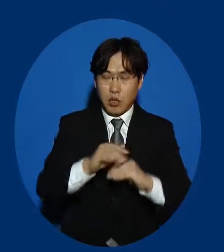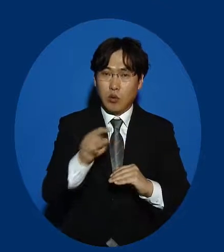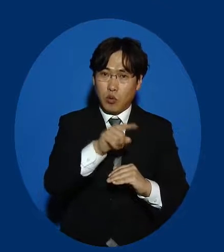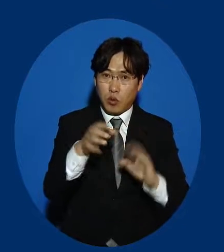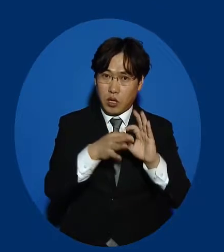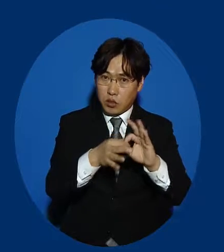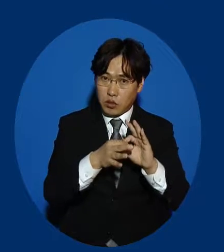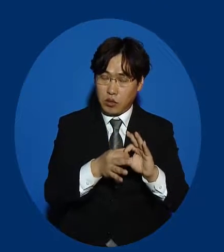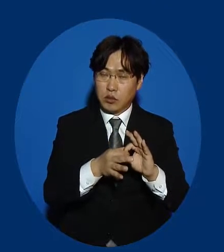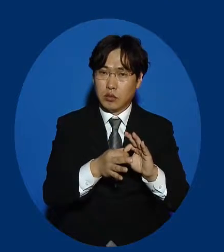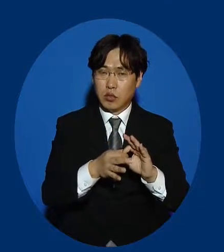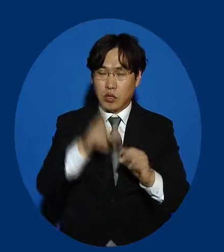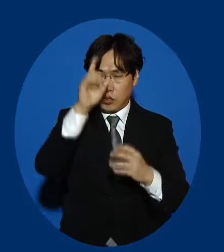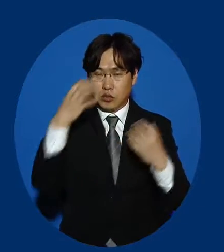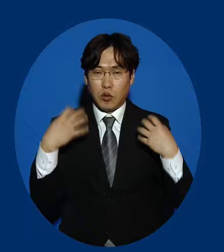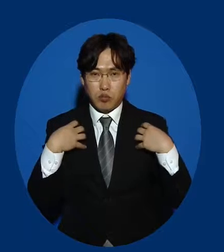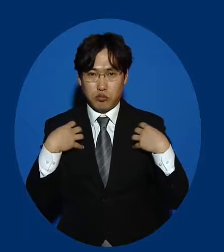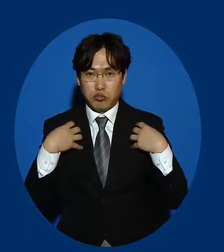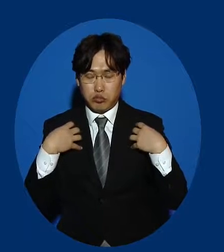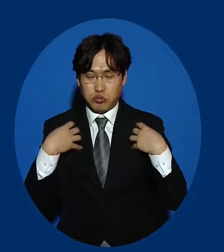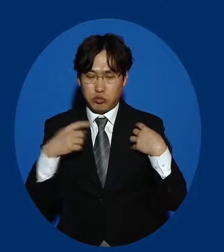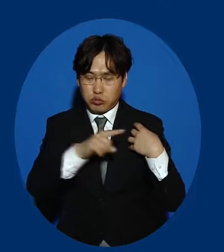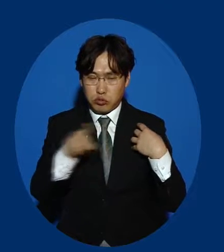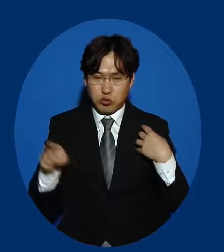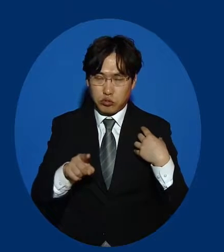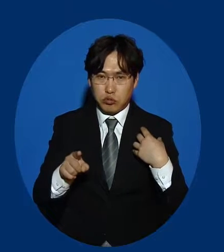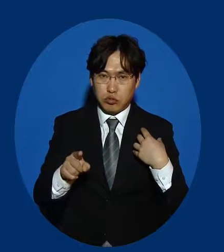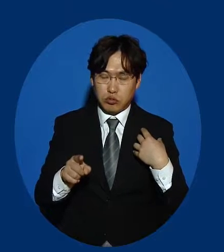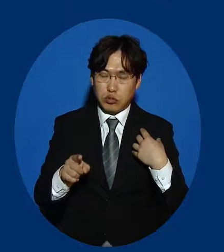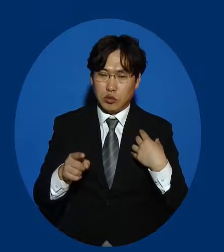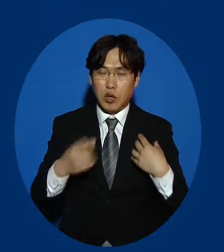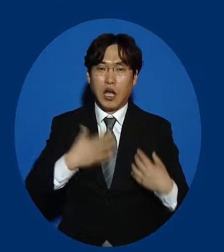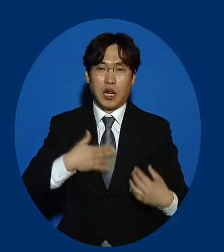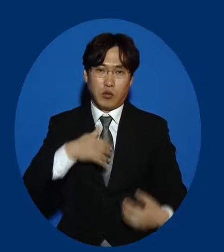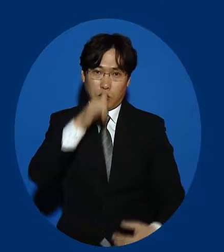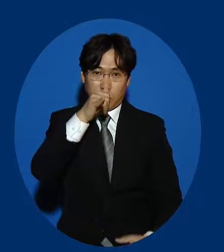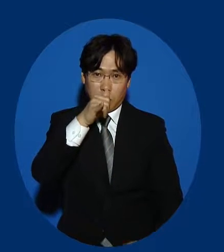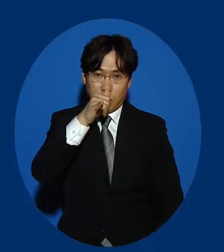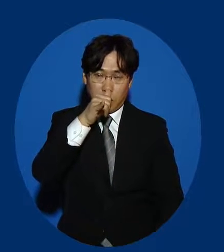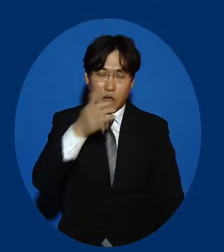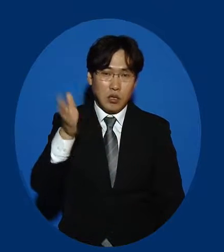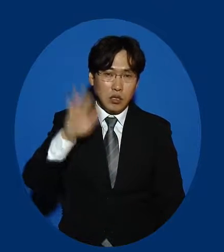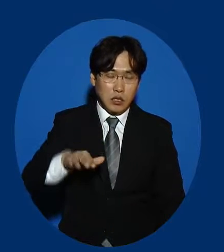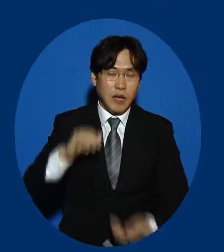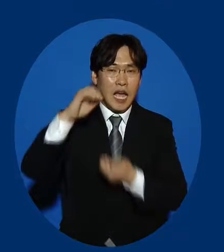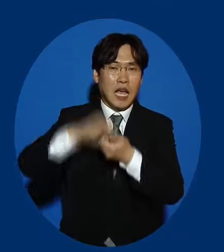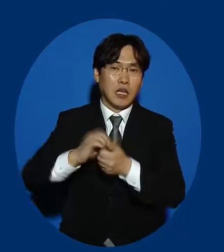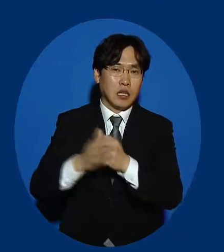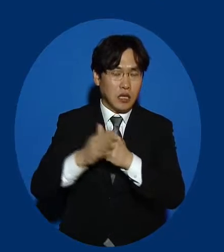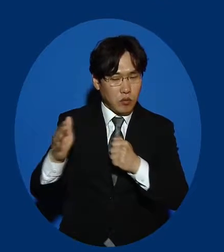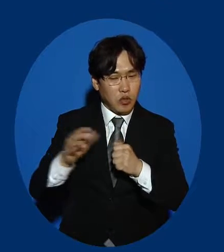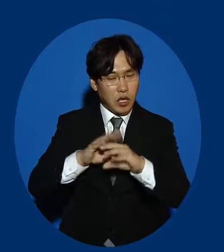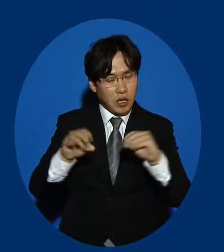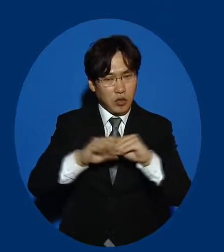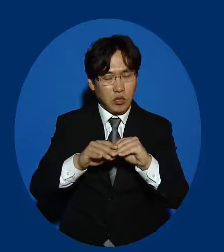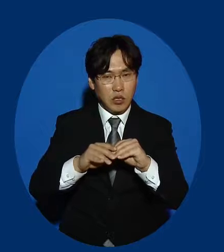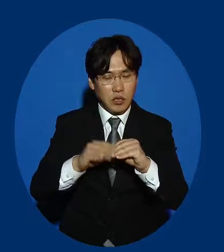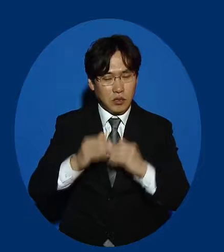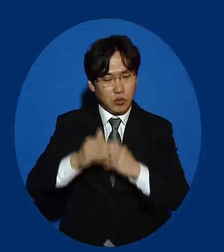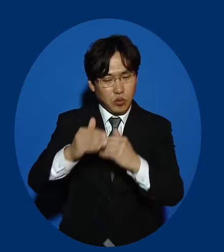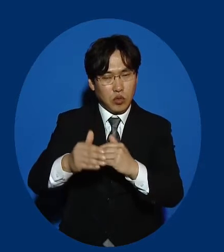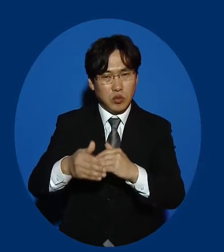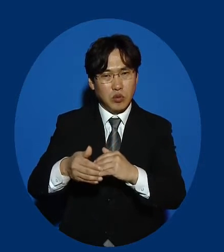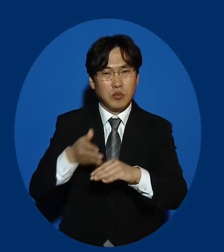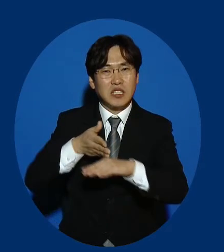뭐 정부도 모르는 건 아니고 저희도 계속 얘기하고 있으니까 모르는 건 아니겠지만 어떤 한계성 때문에 못 담은 건 알고 있습니다. 그래서 어쨌든 저희가 볼 때는